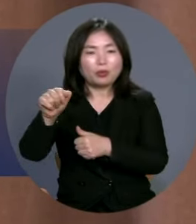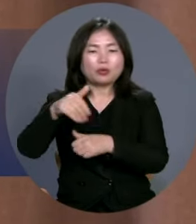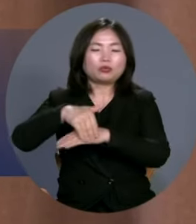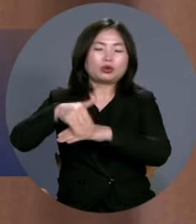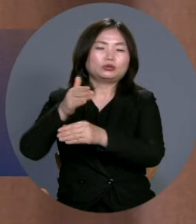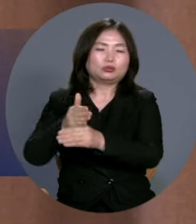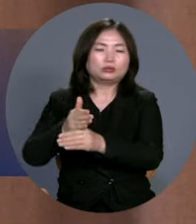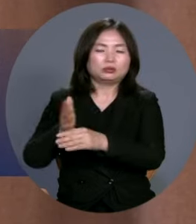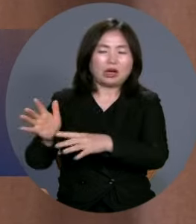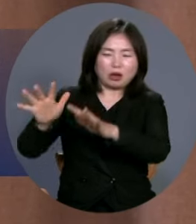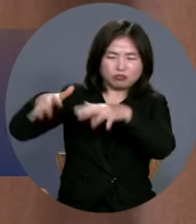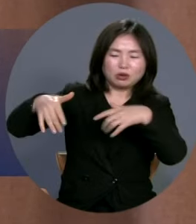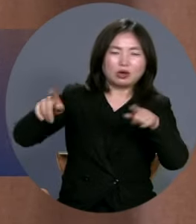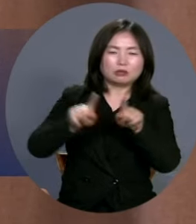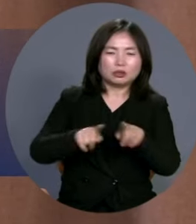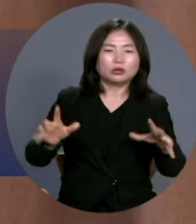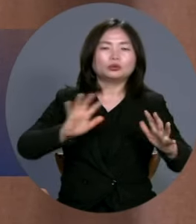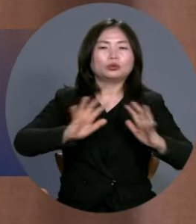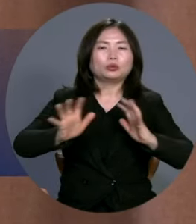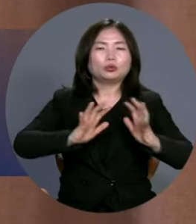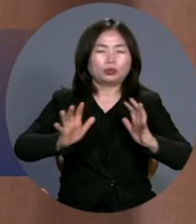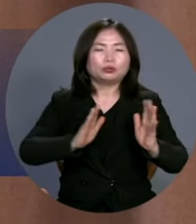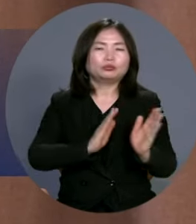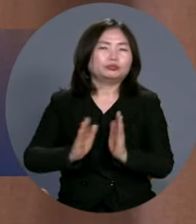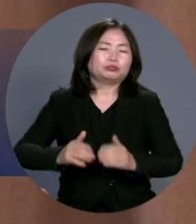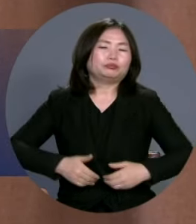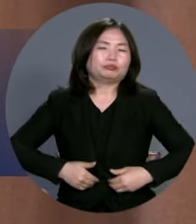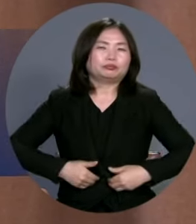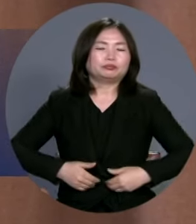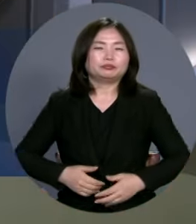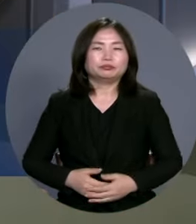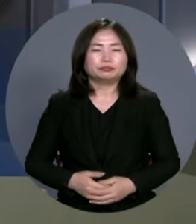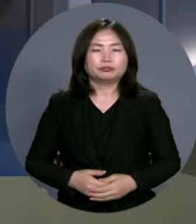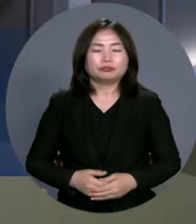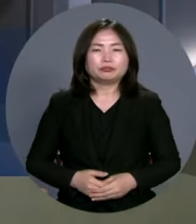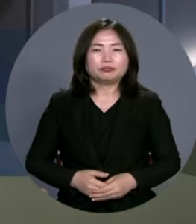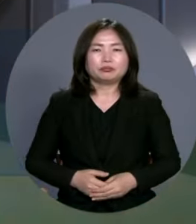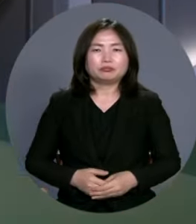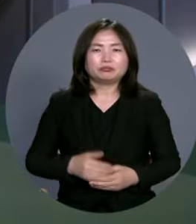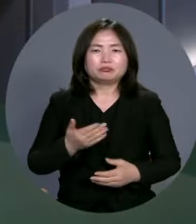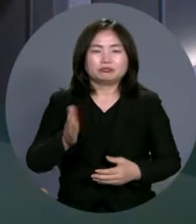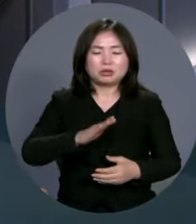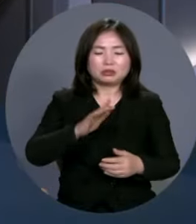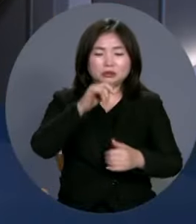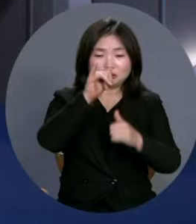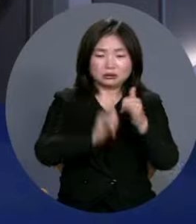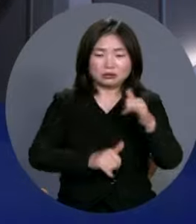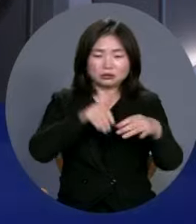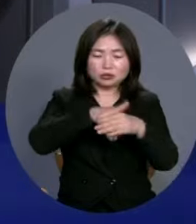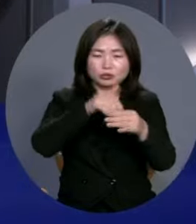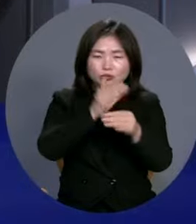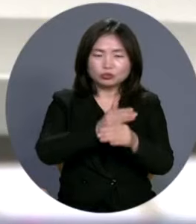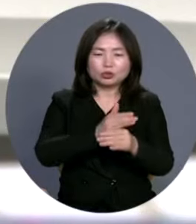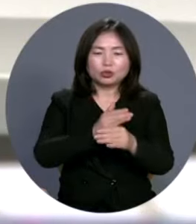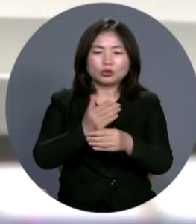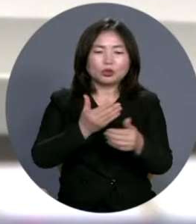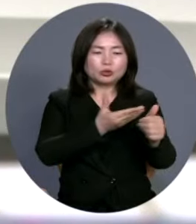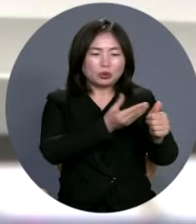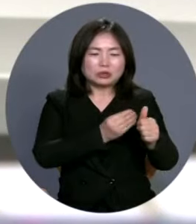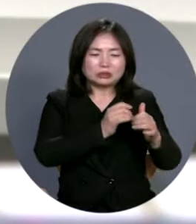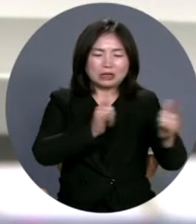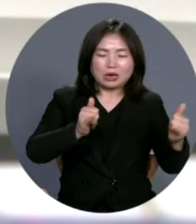계획하고 있는데 모두가 함께 토론하는 그런 자리들을 만들어 주셨으면 좋겠고. 하지만 역대 선거에서 초청 대상